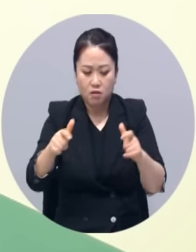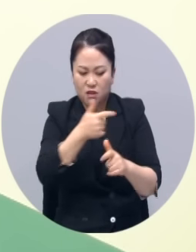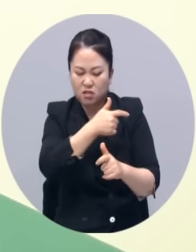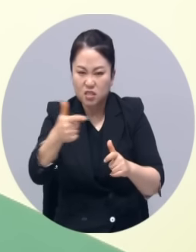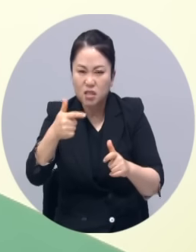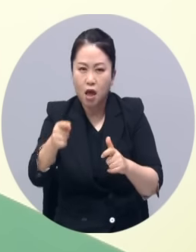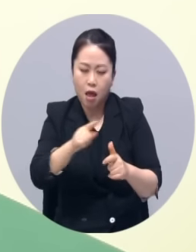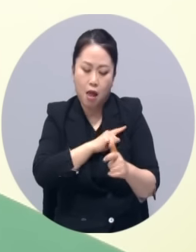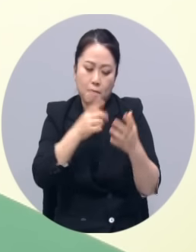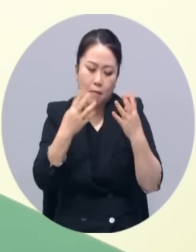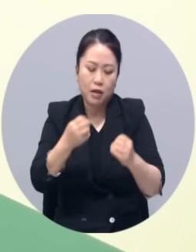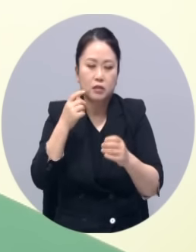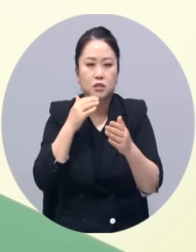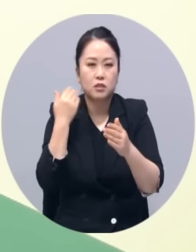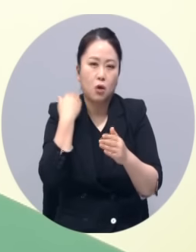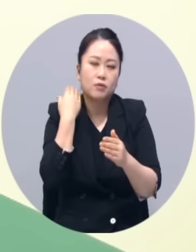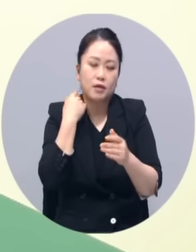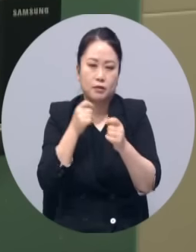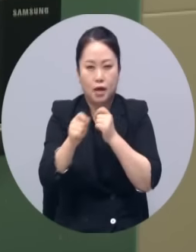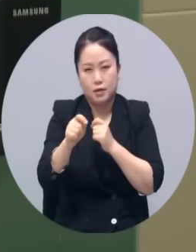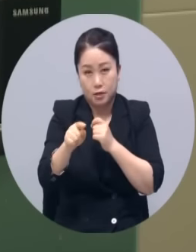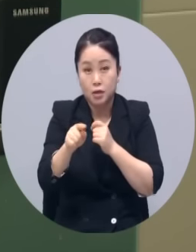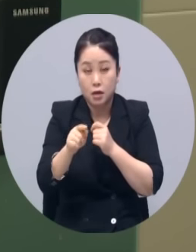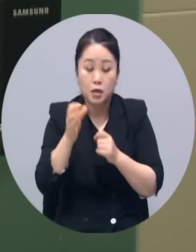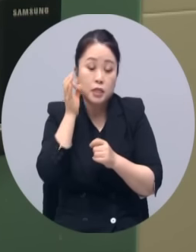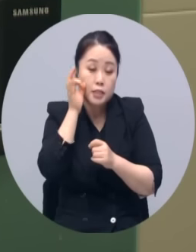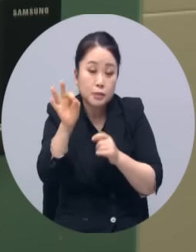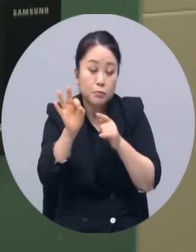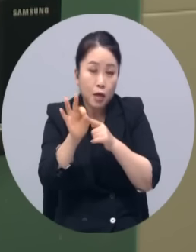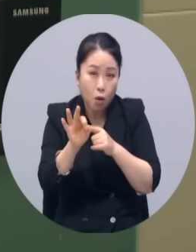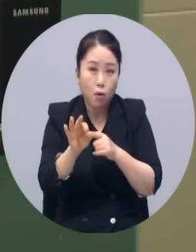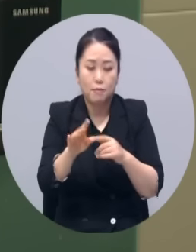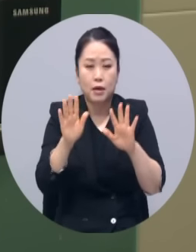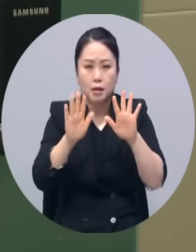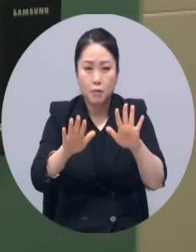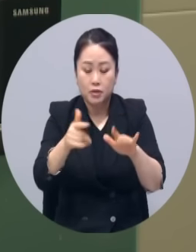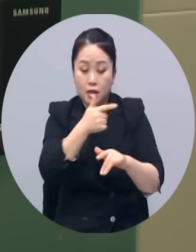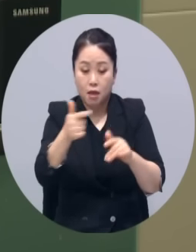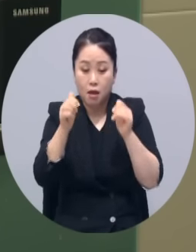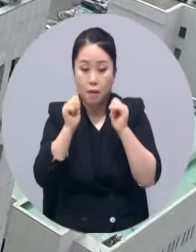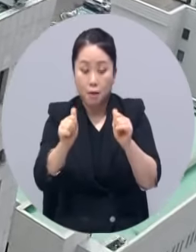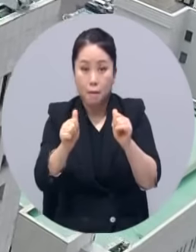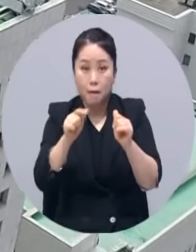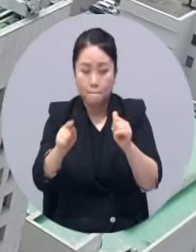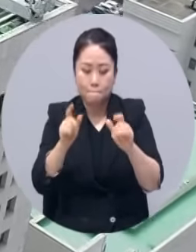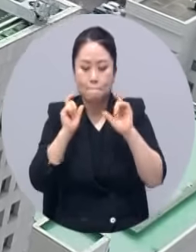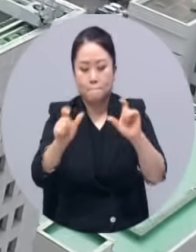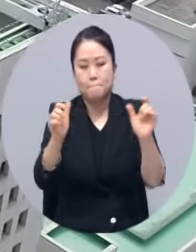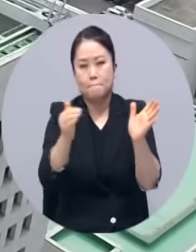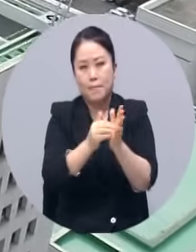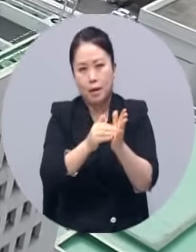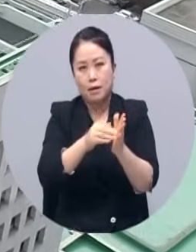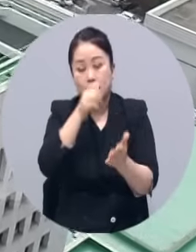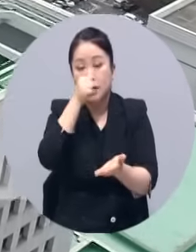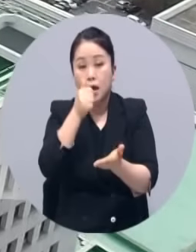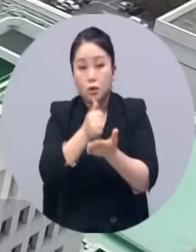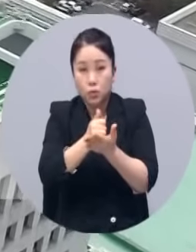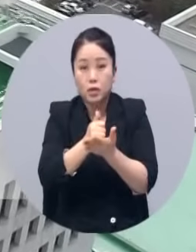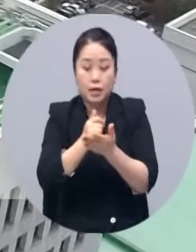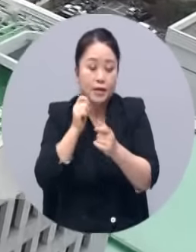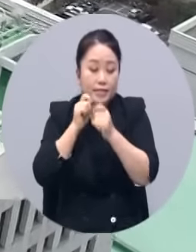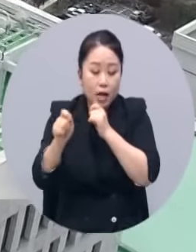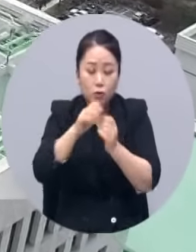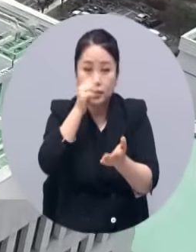1월 1심 선고 이후 10개월여 만인 오늘 최 씨에 대한 대법원 판결이 선고됐습니다. 사기죄에 선고할 수 있는